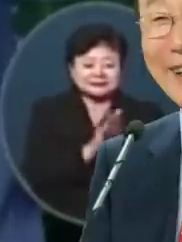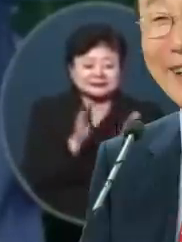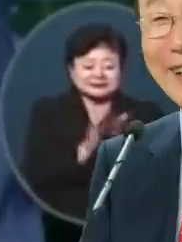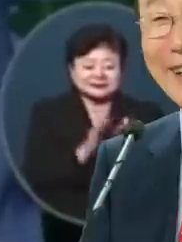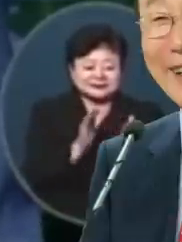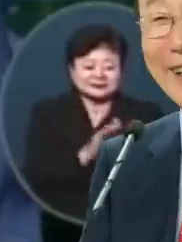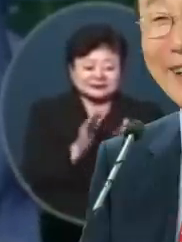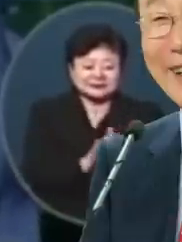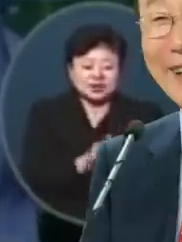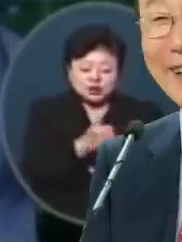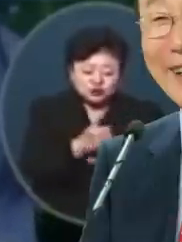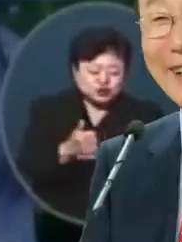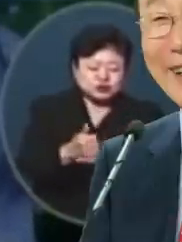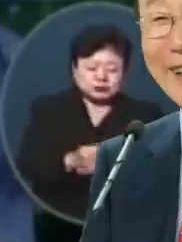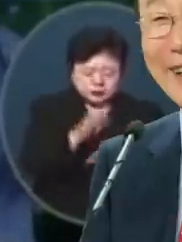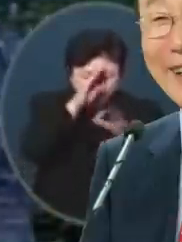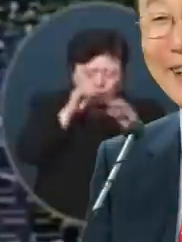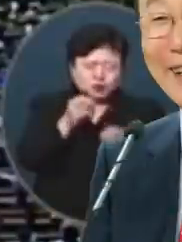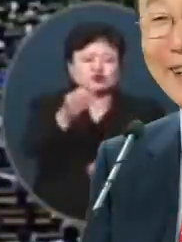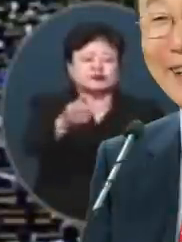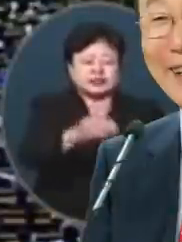주님이 고쳐주시는 것입니다.